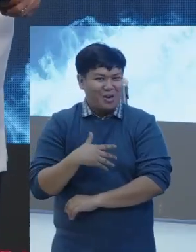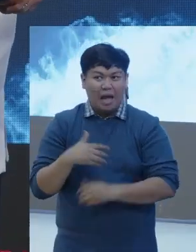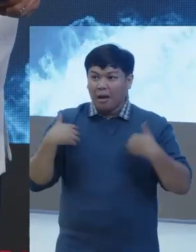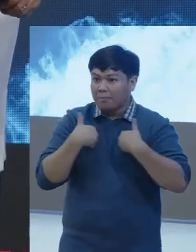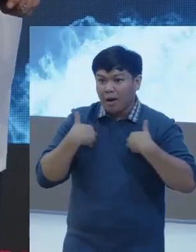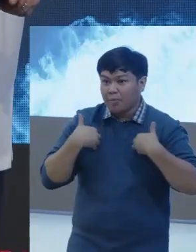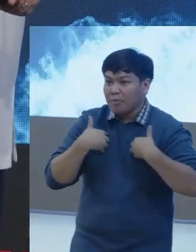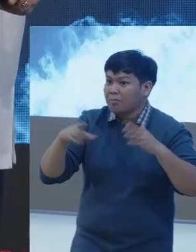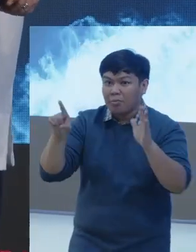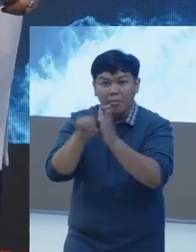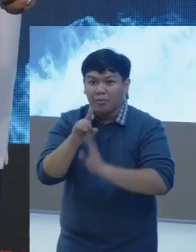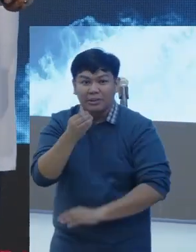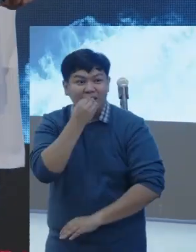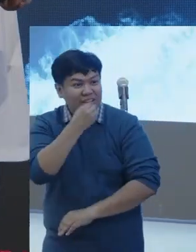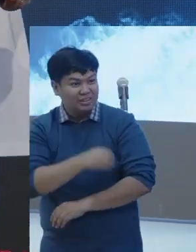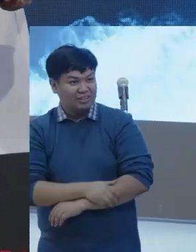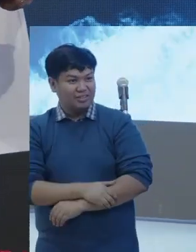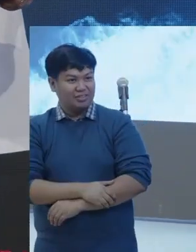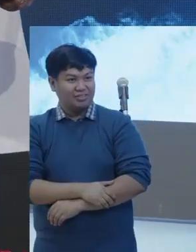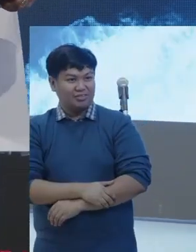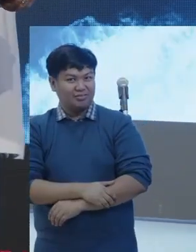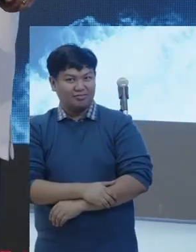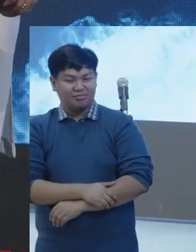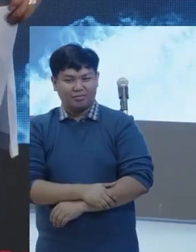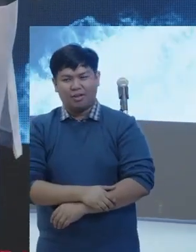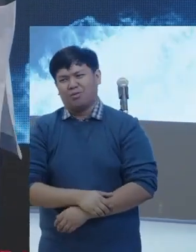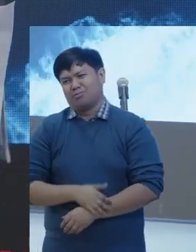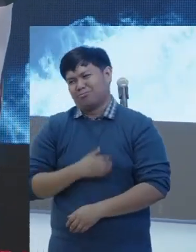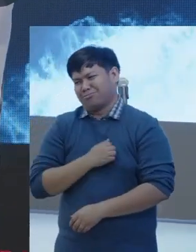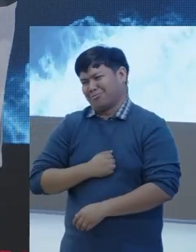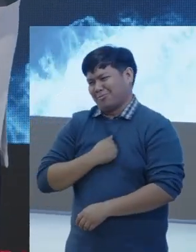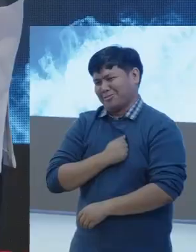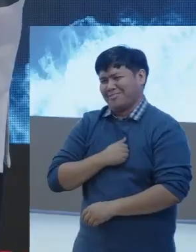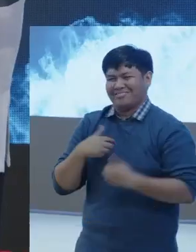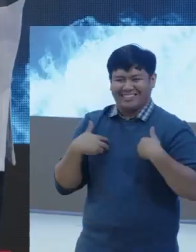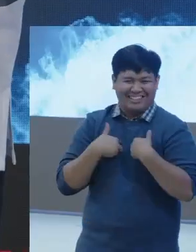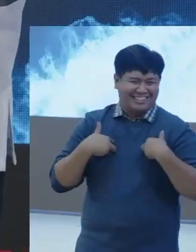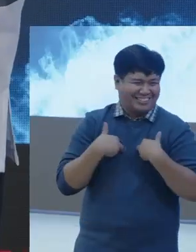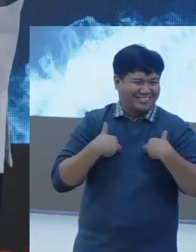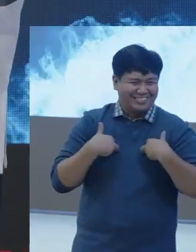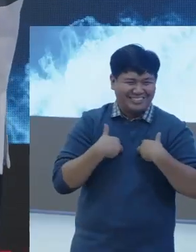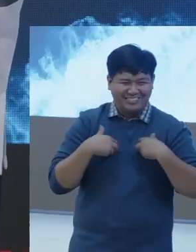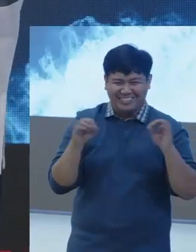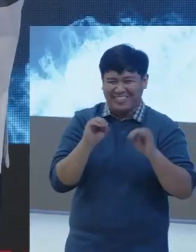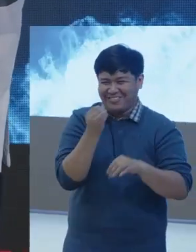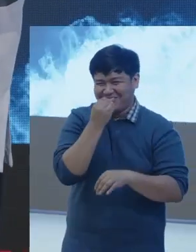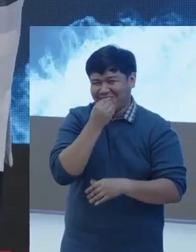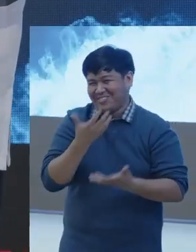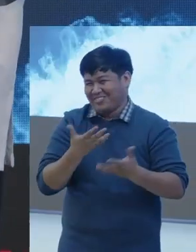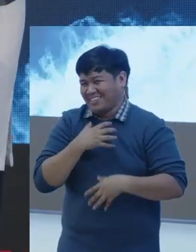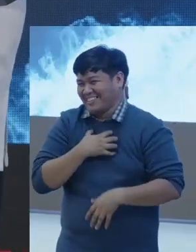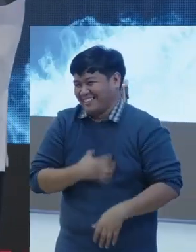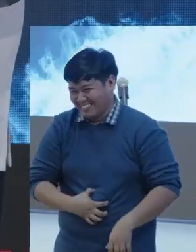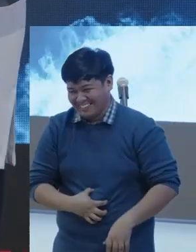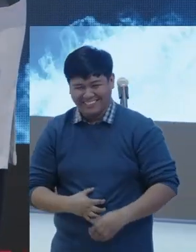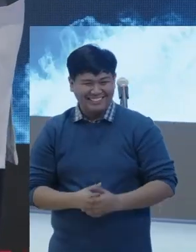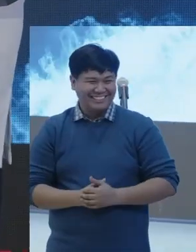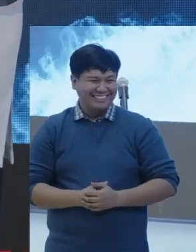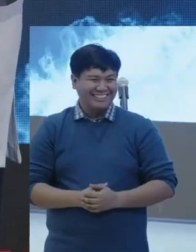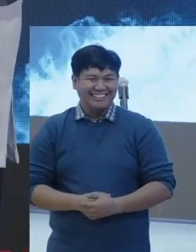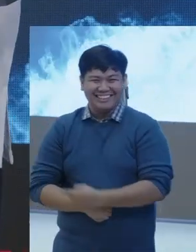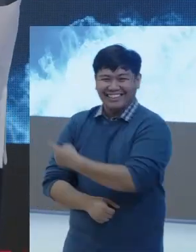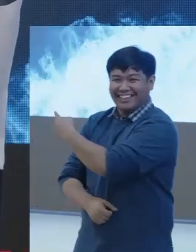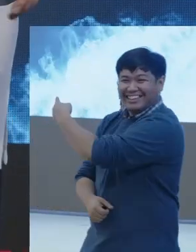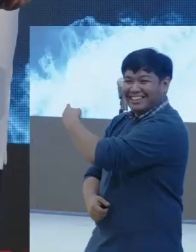huwag kakain. Kawawa naman yung mga hayop. No? Meron kaming corgi sa